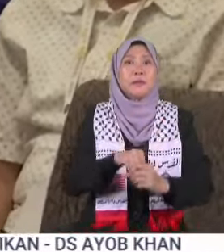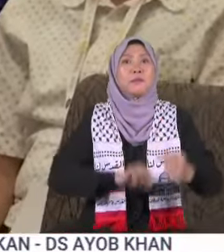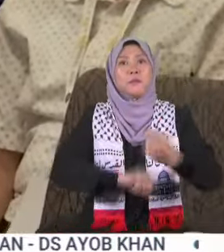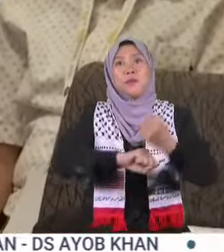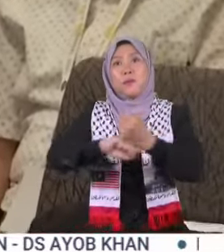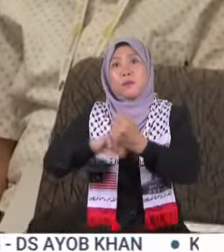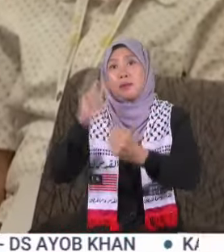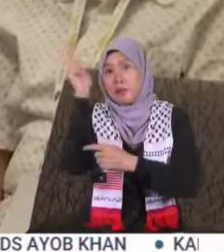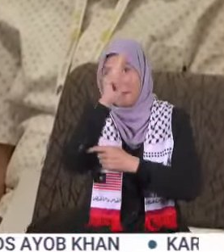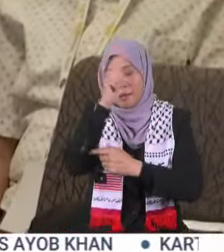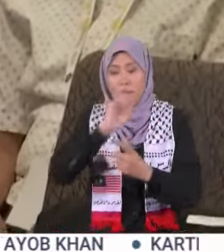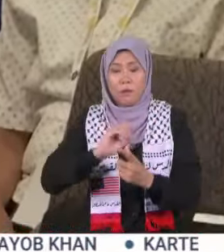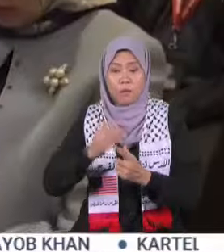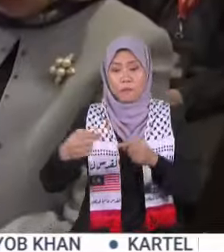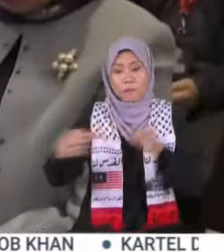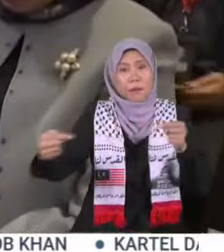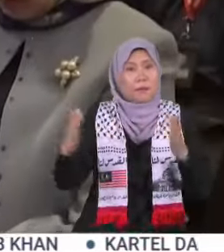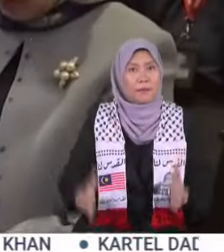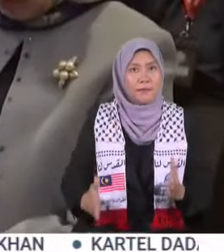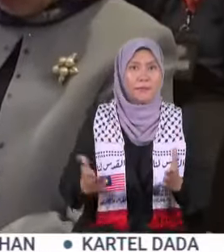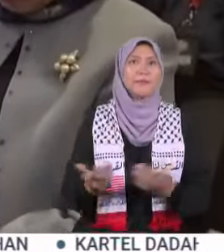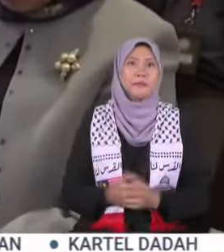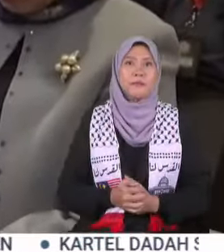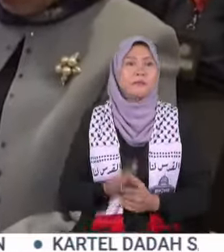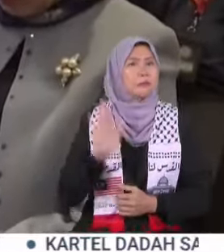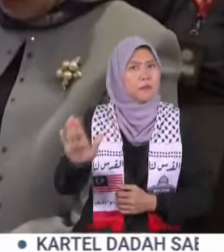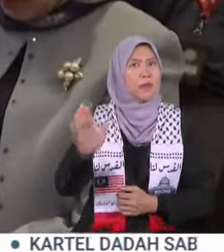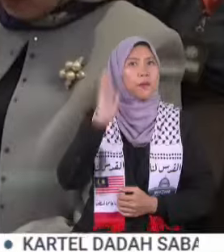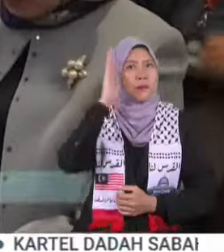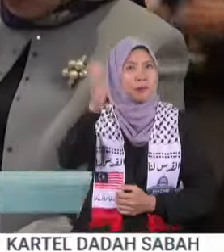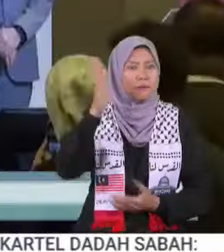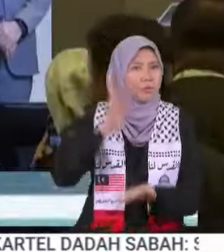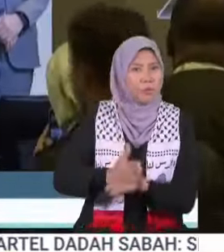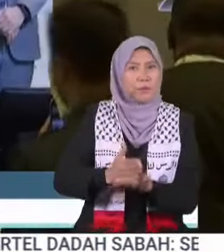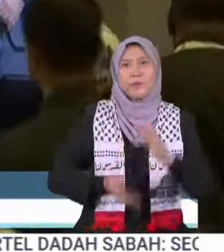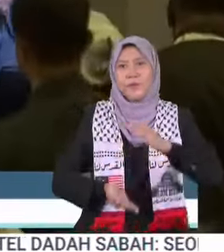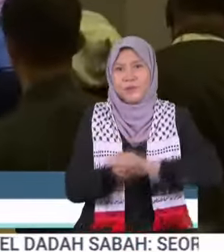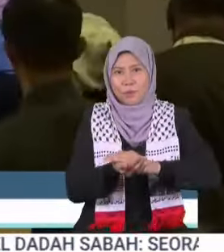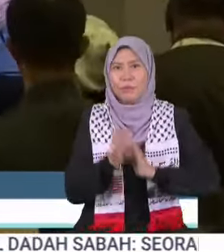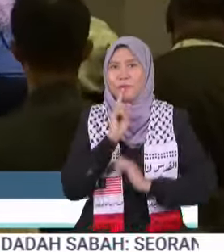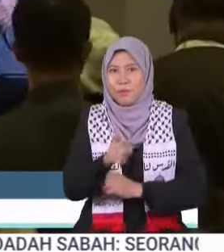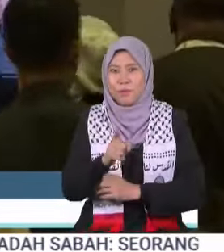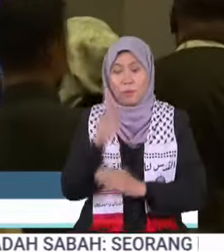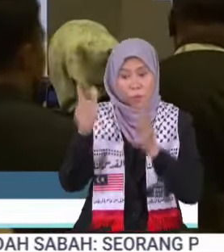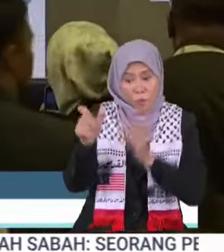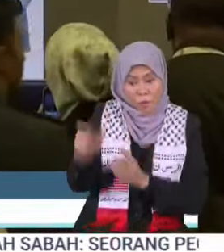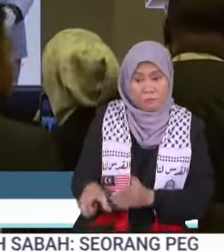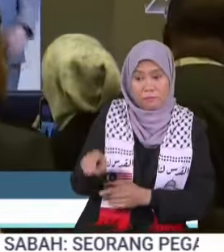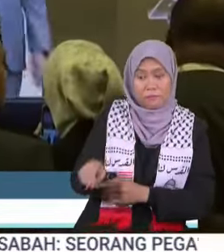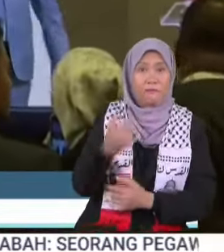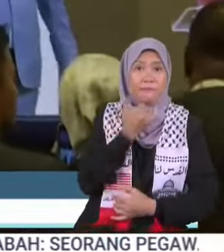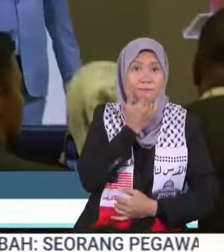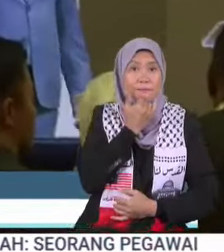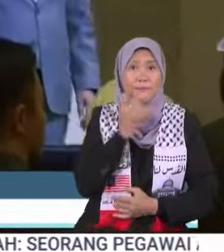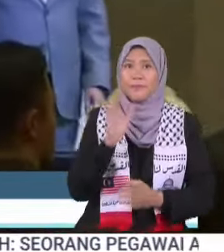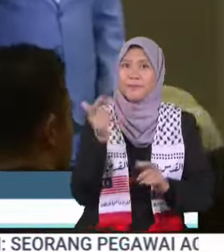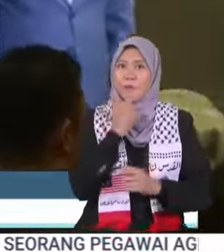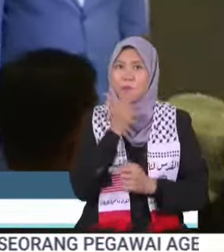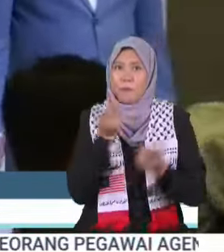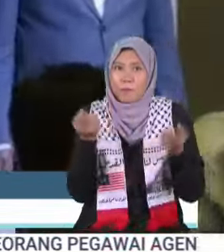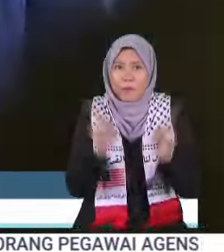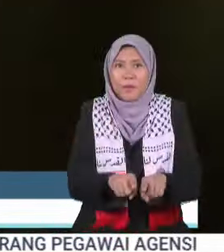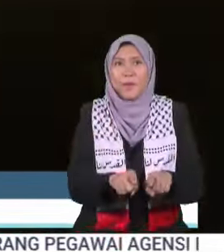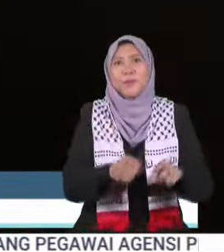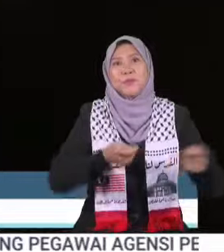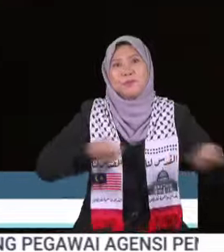penyokong kerajaan atau pembangkang beliau bertekad akan perangi rasuah dan memastikan salah laku terbabit tidak berlaku dalam